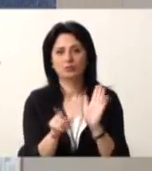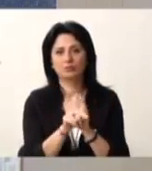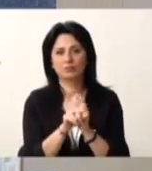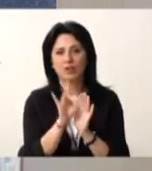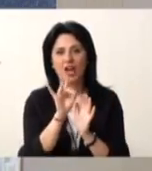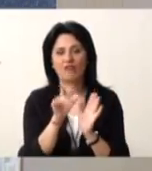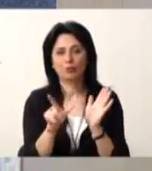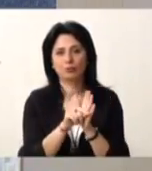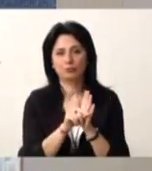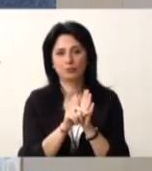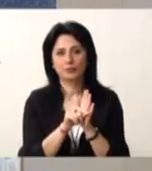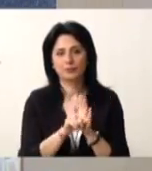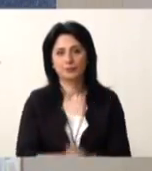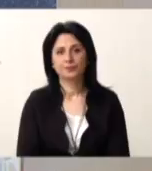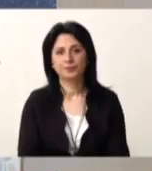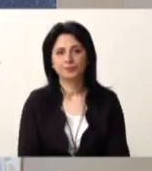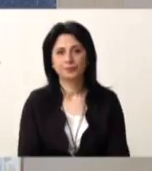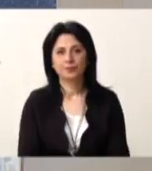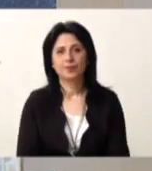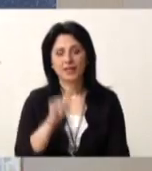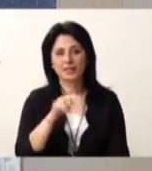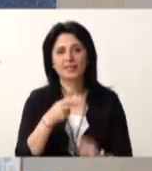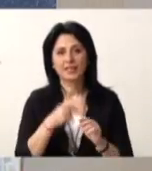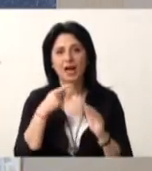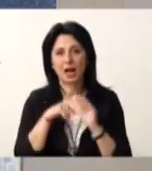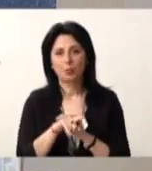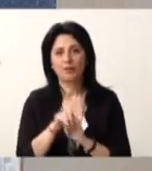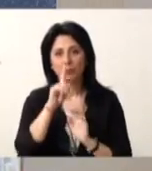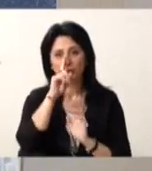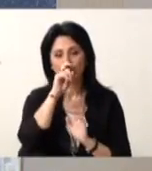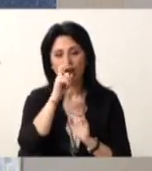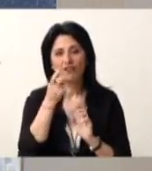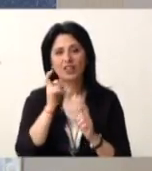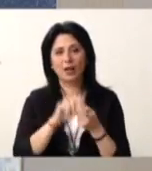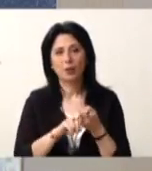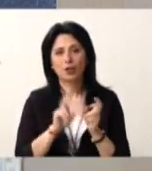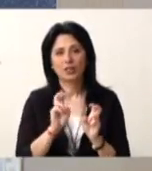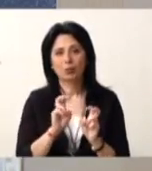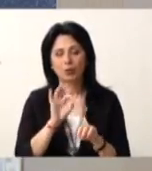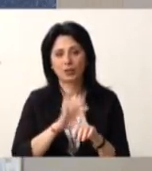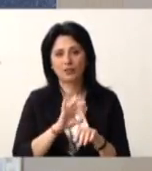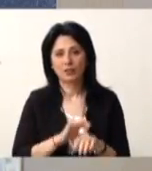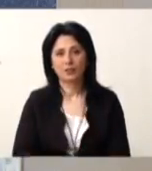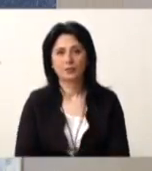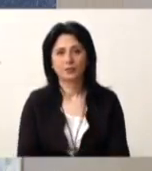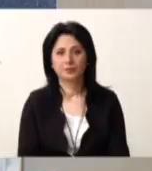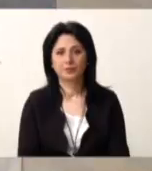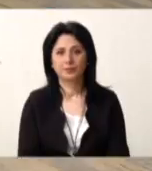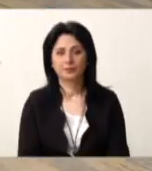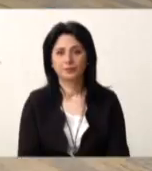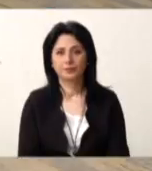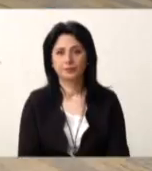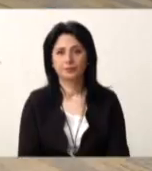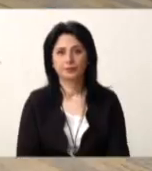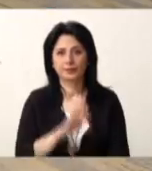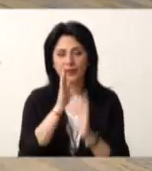ამ რეფლუქს დაავადებას. ესეც იქიდან გამომდინარე, რომ მჟავა დამოკიდებული დაავადებები არის. კუჭასავის სისტემა წარმოადგენს